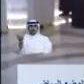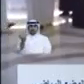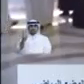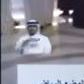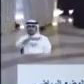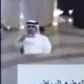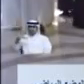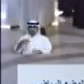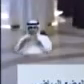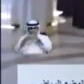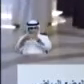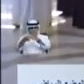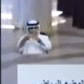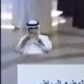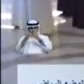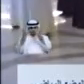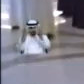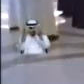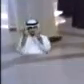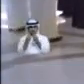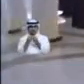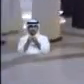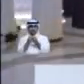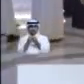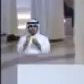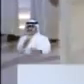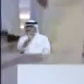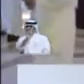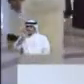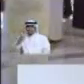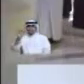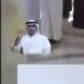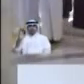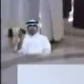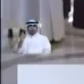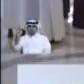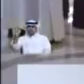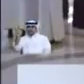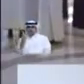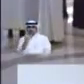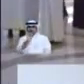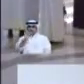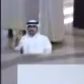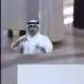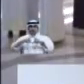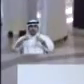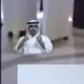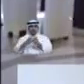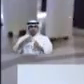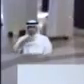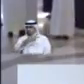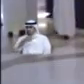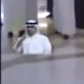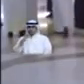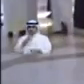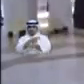وإنما تنسيق، مثل ما تفضلت أن يكون صاحب الاختصاص في اللجان بعض اللجان فنية، وهذا ما تم لكنه بالتراضي. ولا